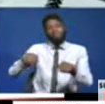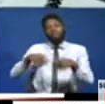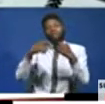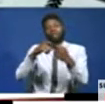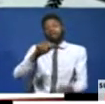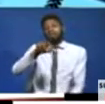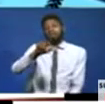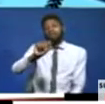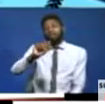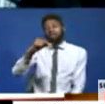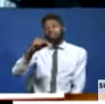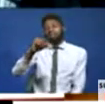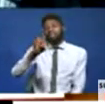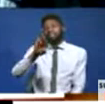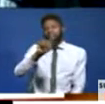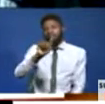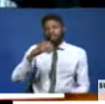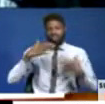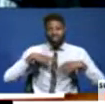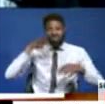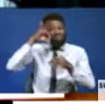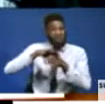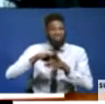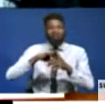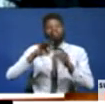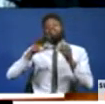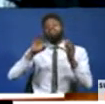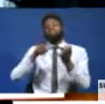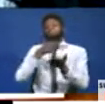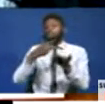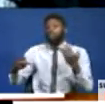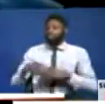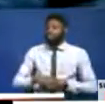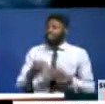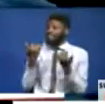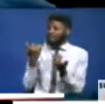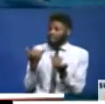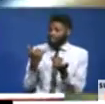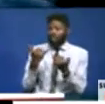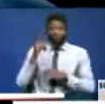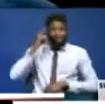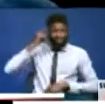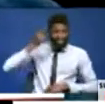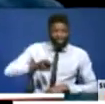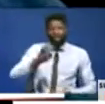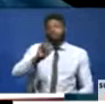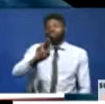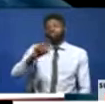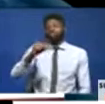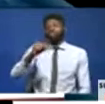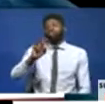kuwazuia wapiga kura kupiga kura. Kesi hiyo iliyoko sasa mbele ya jaji Mugure Thande imewasilishwa na Basi Ibrahim